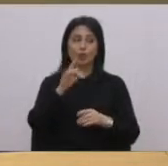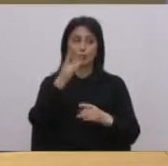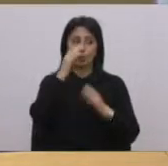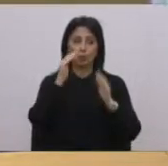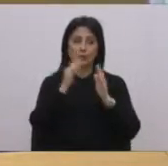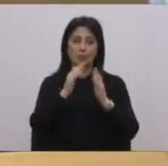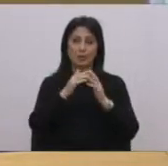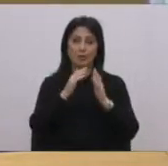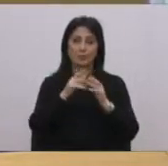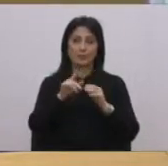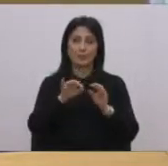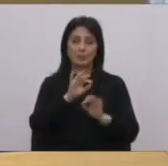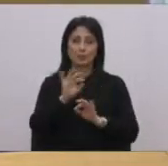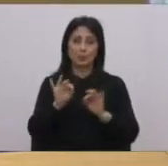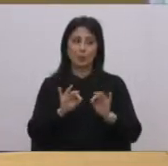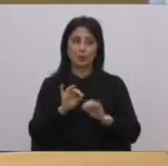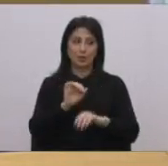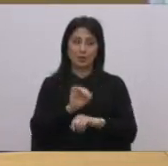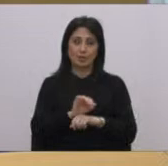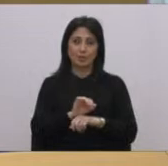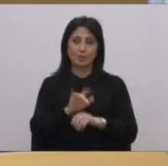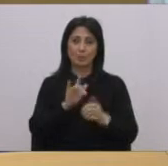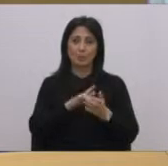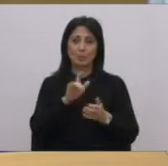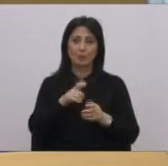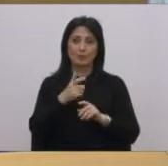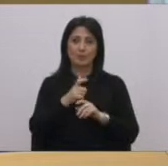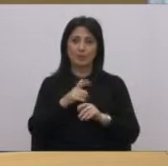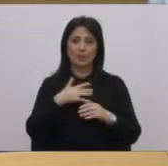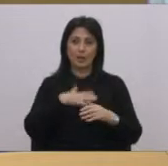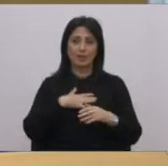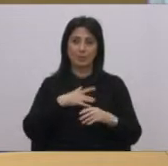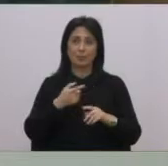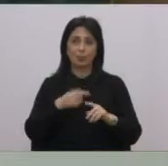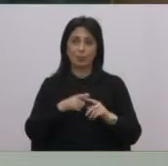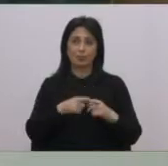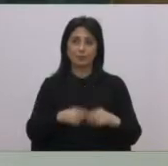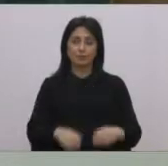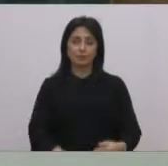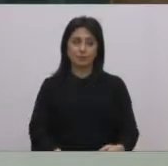სახლზე. ეს პროექტებიც გაჩერებულია და მოსახლეობა ძალიან ადარდებს ამ კუთხით.